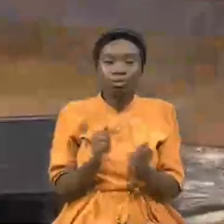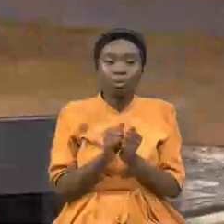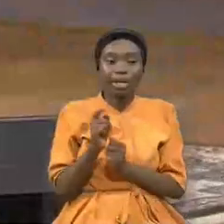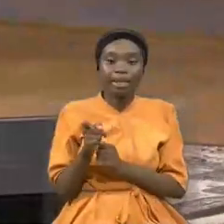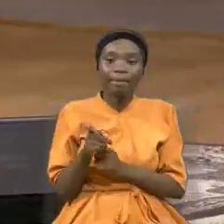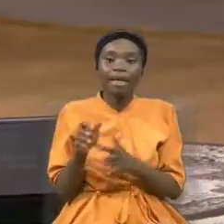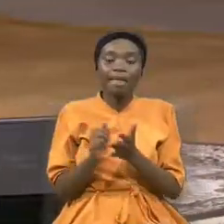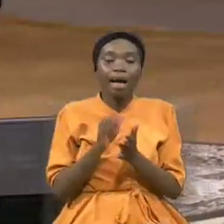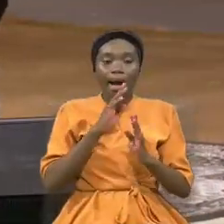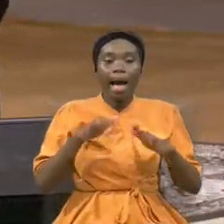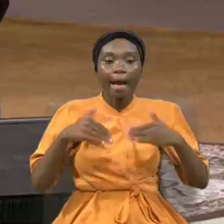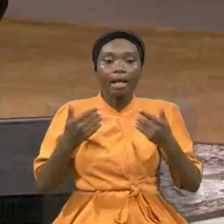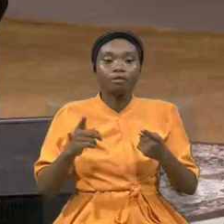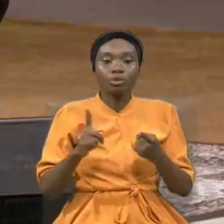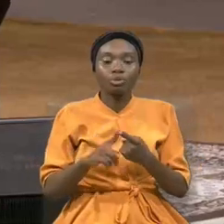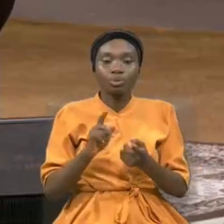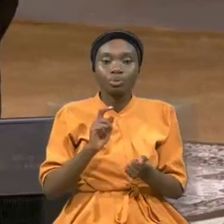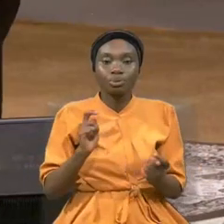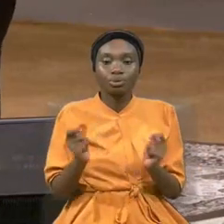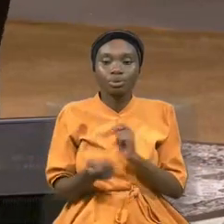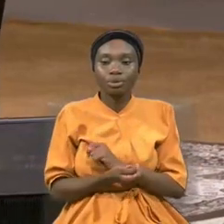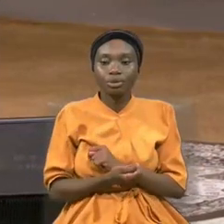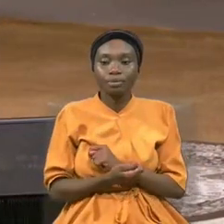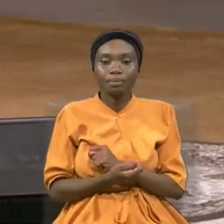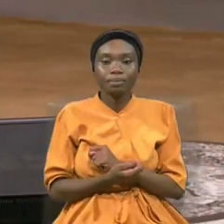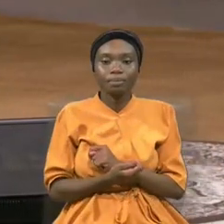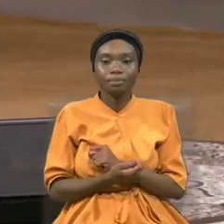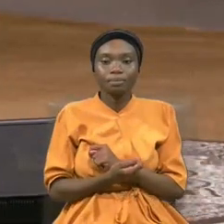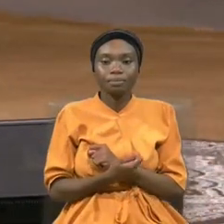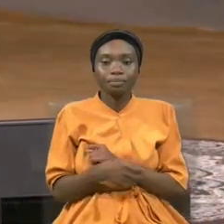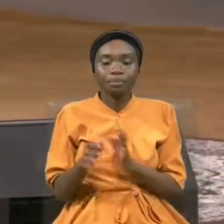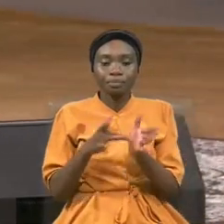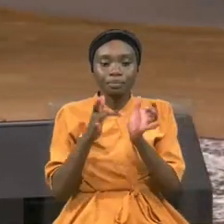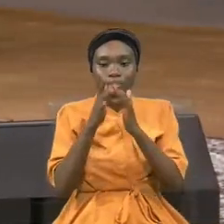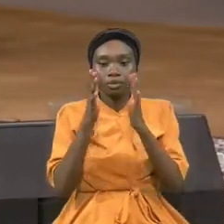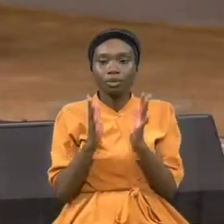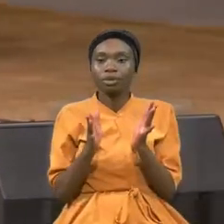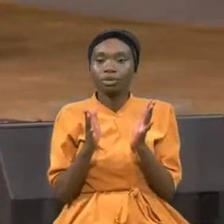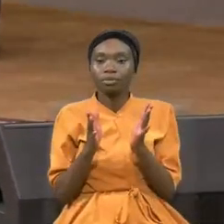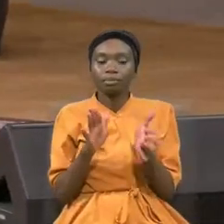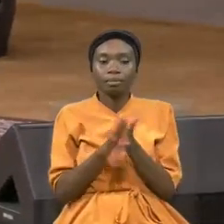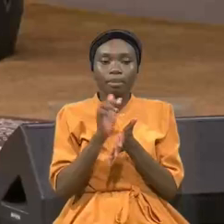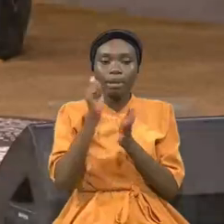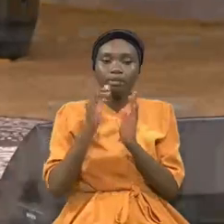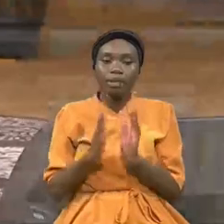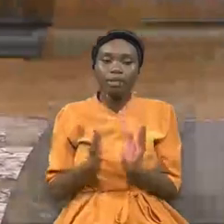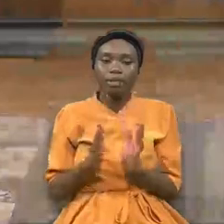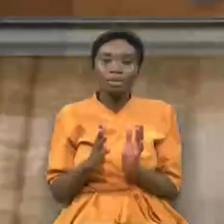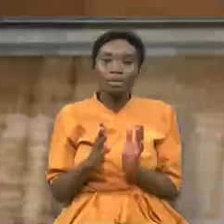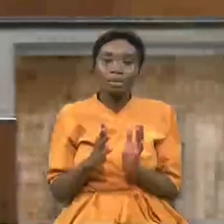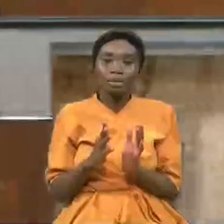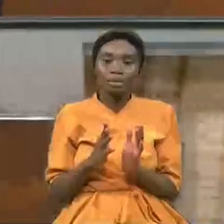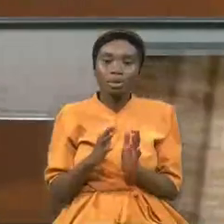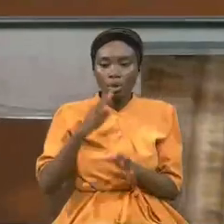Mon fils, crains l'Éternel et le roi, ne te mêle pas avec les hommes remuants. Les chrétiens, les croyants,